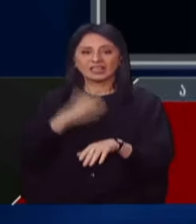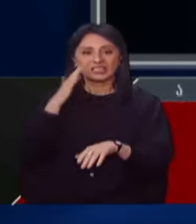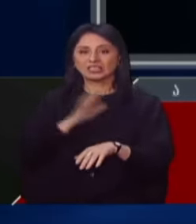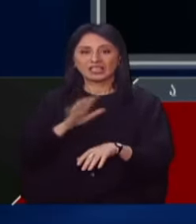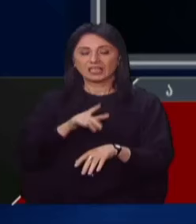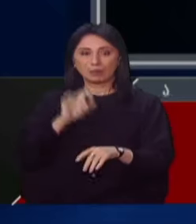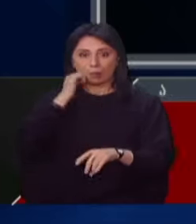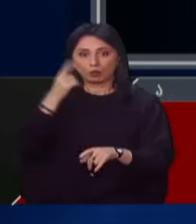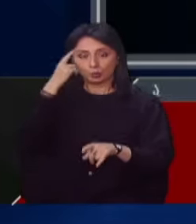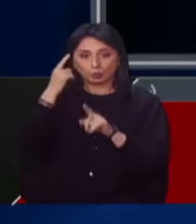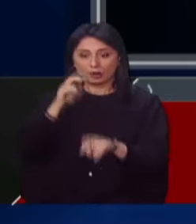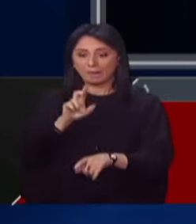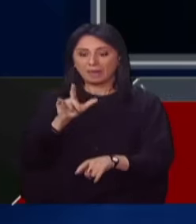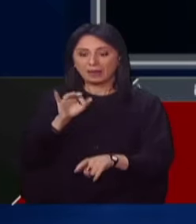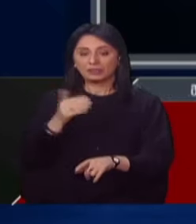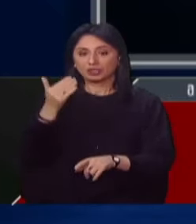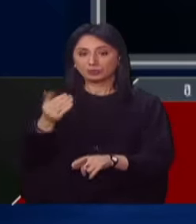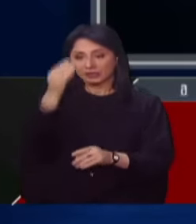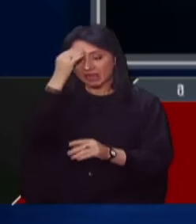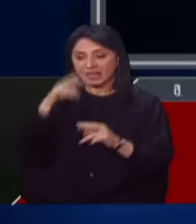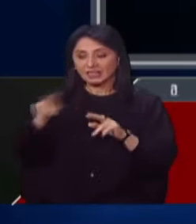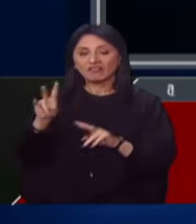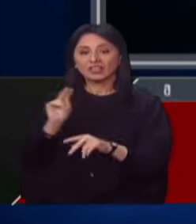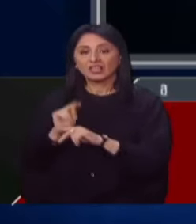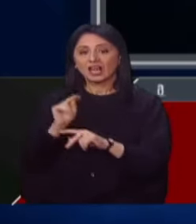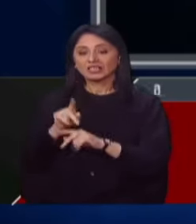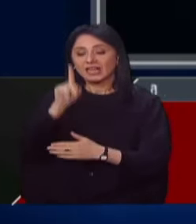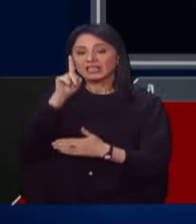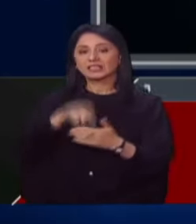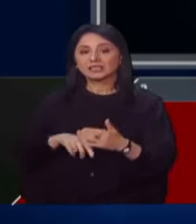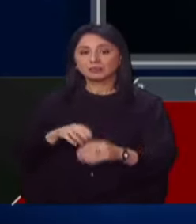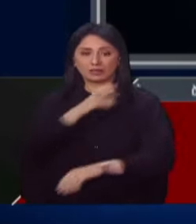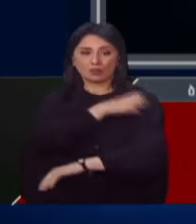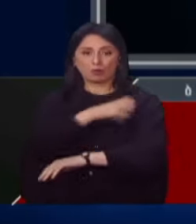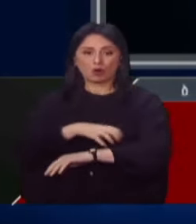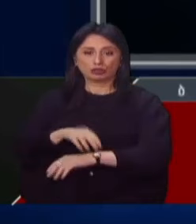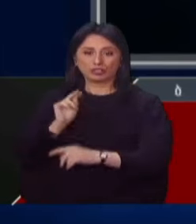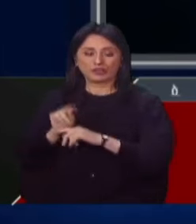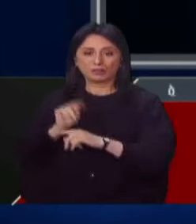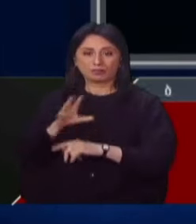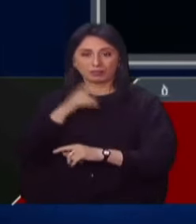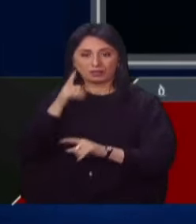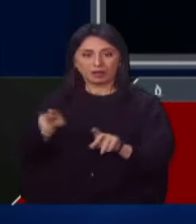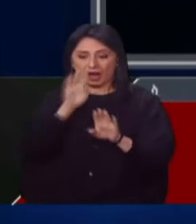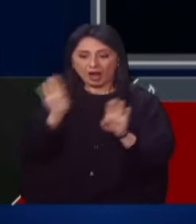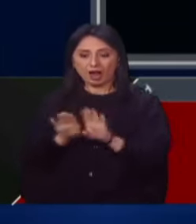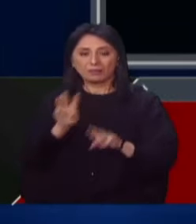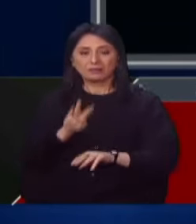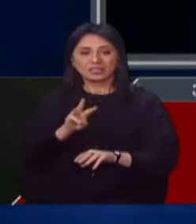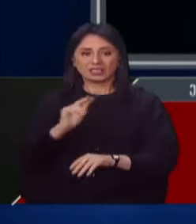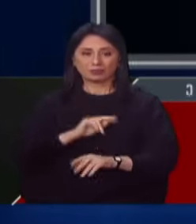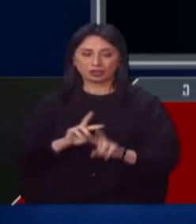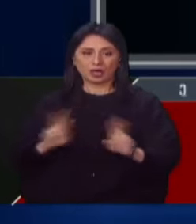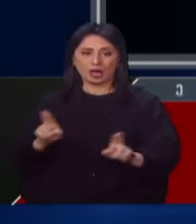კეთილსინთესიერი მოხუცი. ბერბიჭაშვილს და მის თანამოაზრე ახალგაზრდებს ეს რწმენა ბოლშევიკურმა იდეოლოგიამ ჩაუნერგა. მსგავსი მეთოდებით